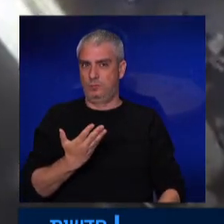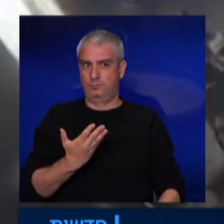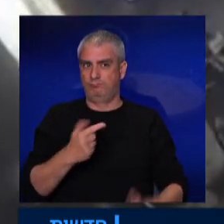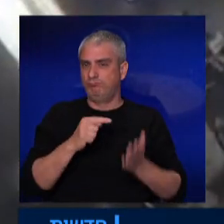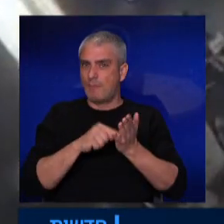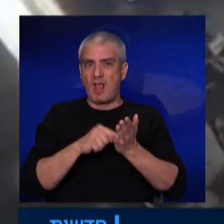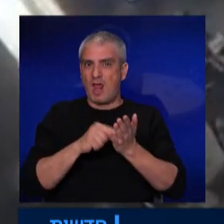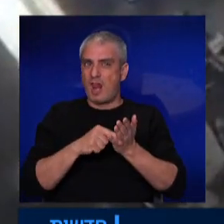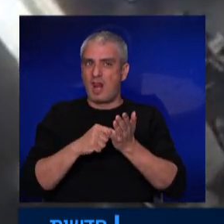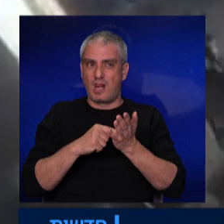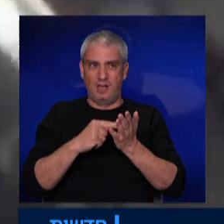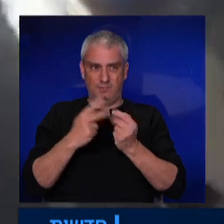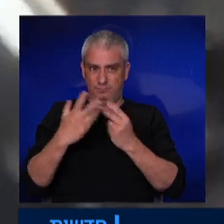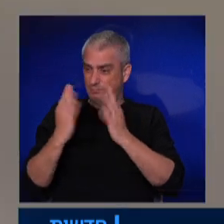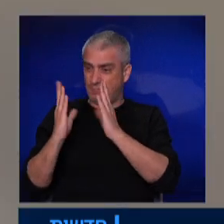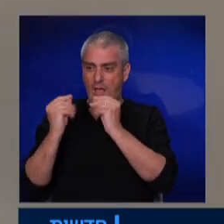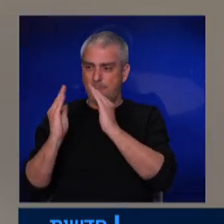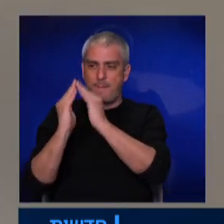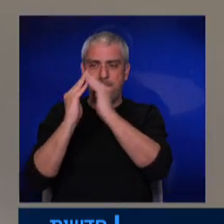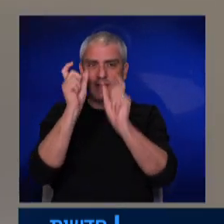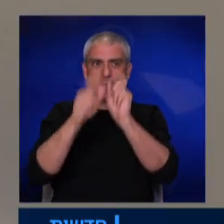because nearby there was